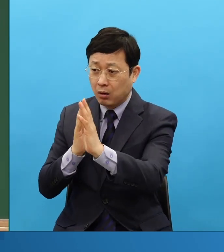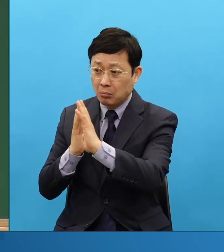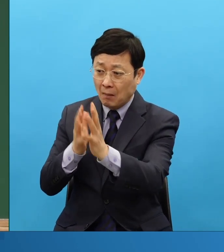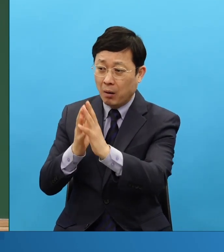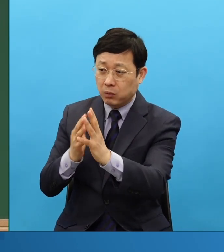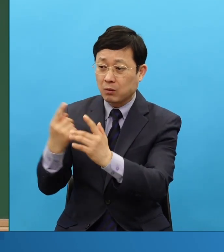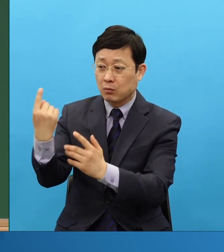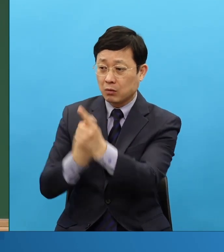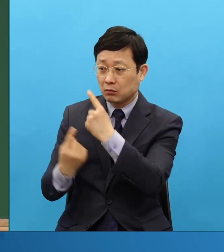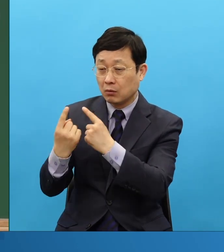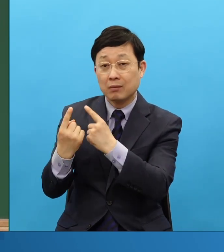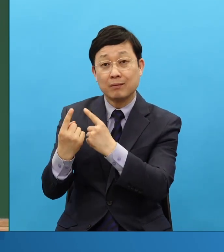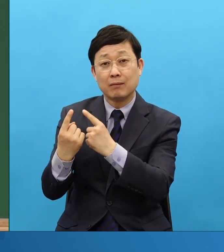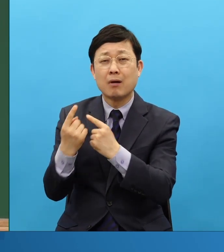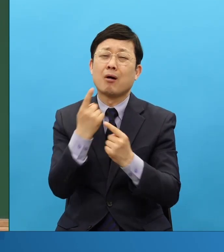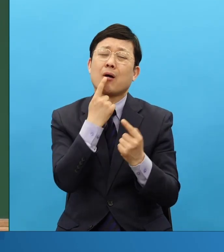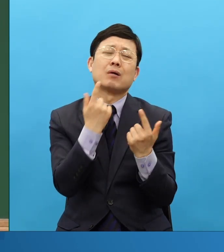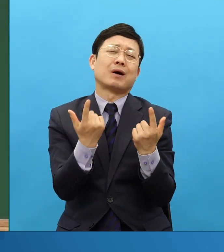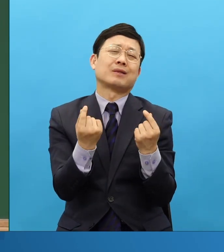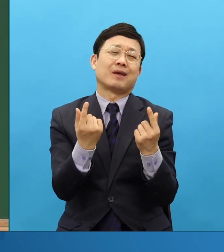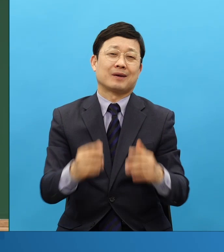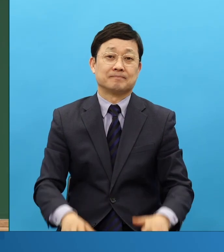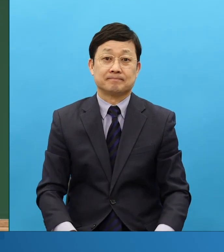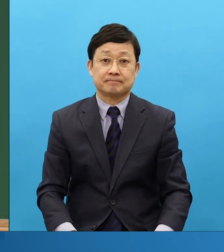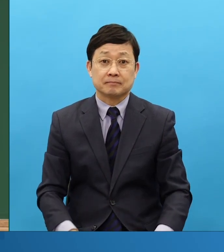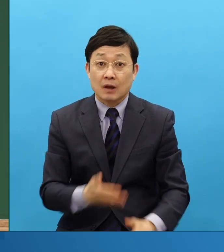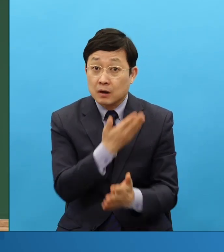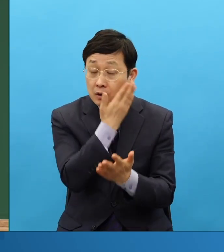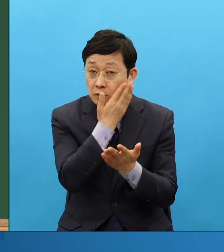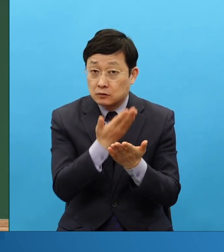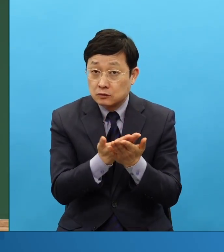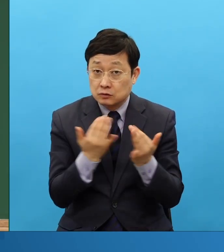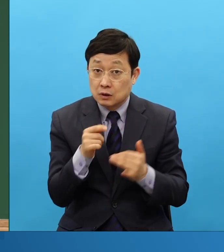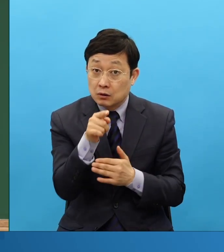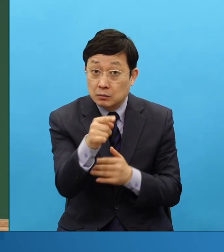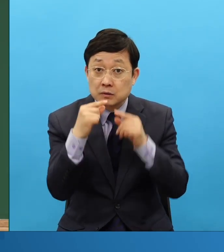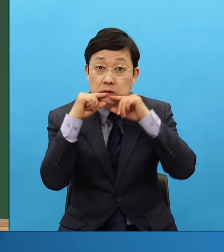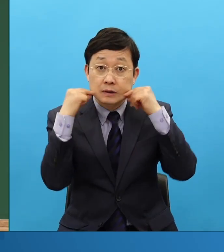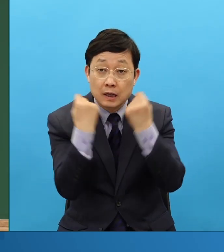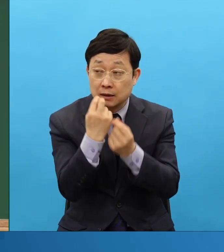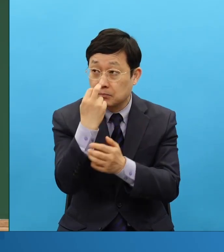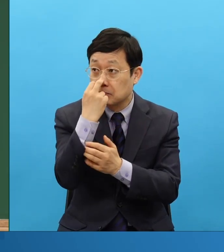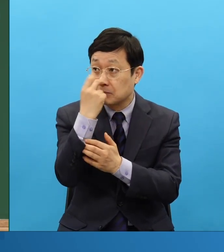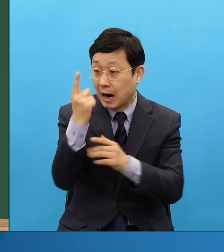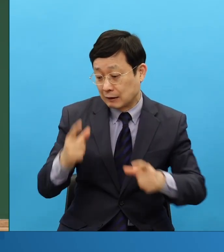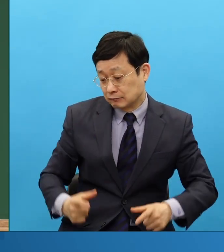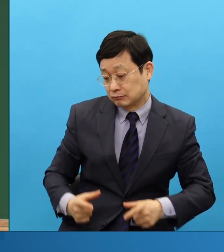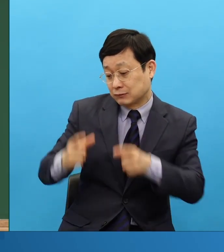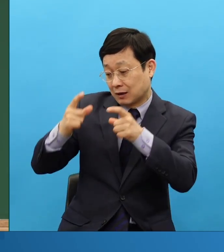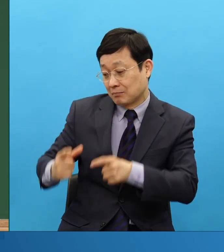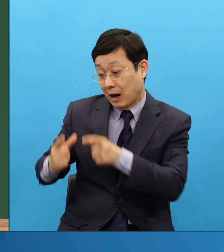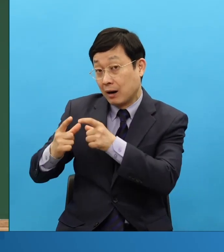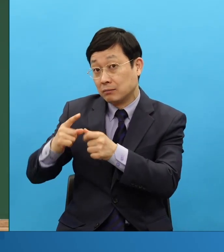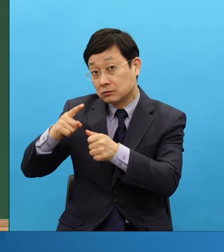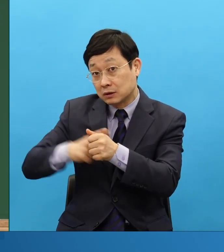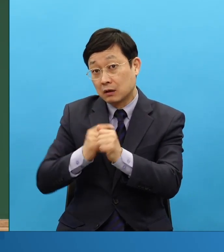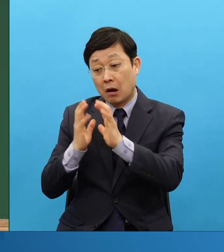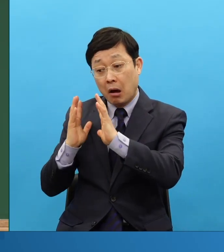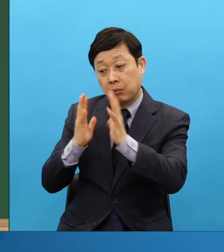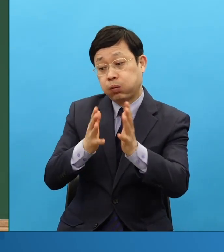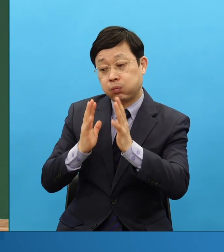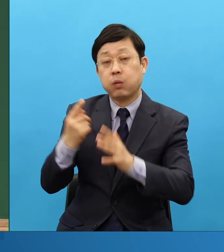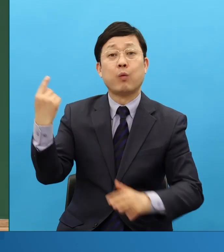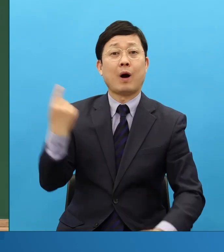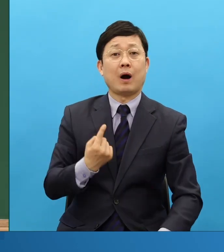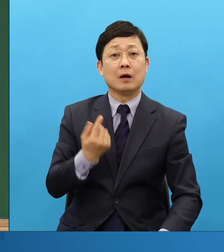but people line up to eat there. 아, 지금부터 이제 생각하셔야 됩니다. 망대가 없으면 오라고 해도 안 와요. So you have to really think about this. If there is